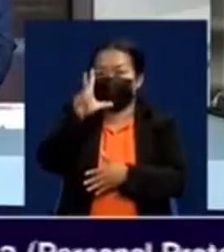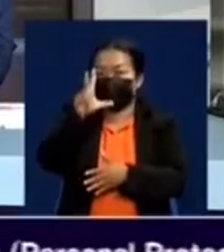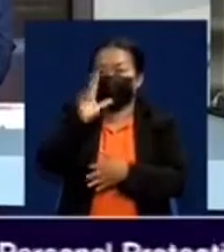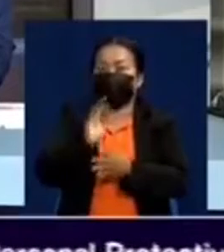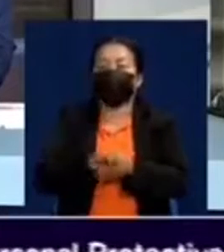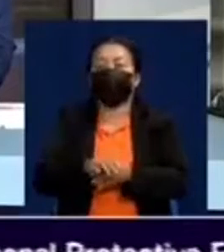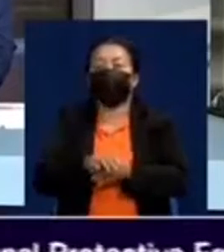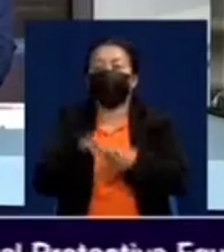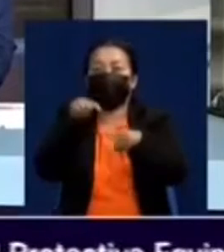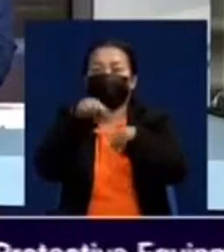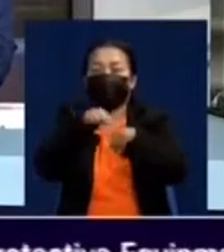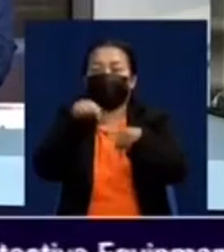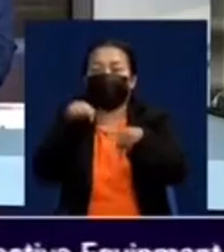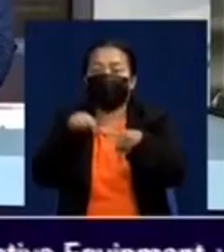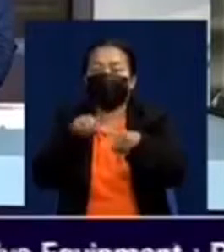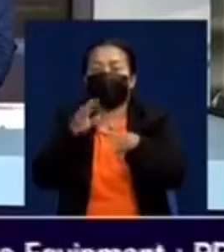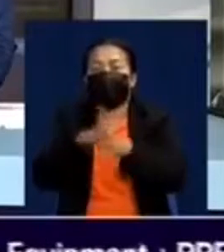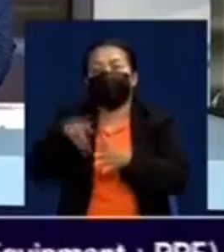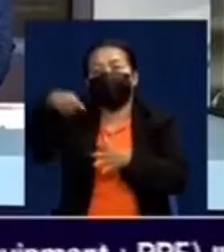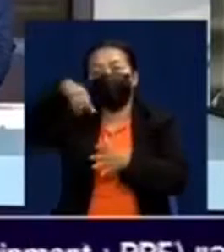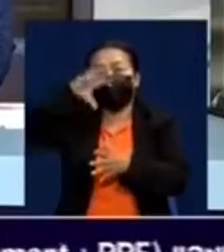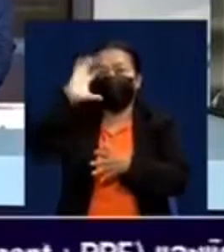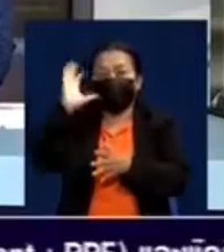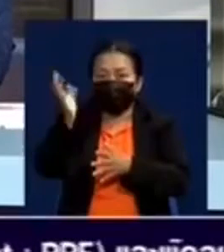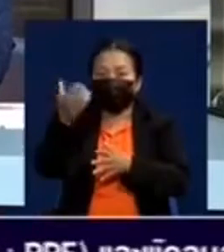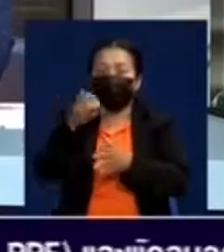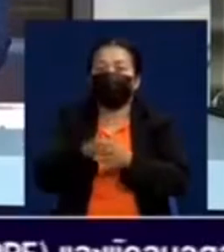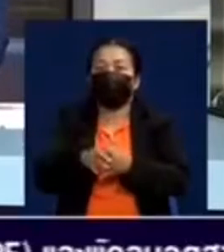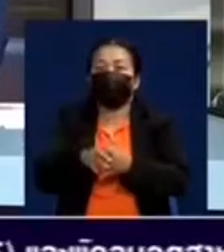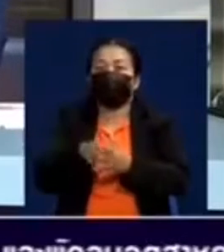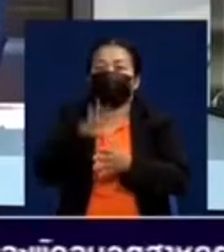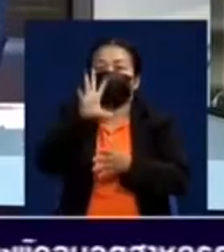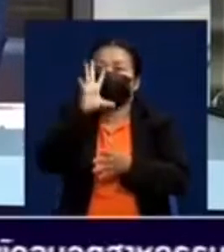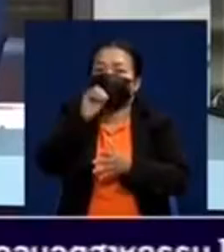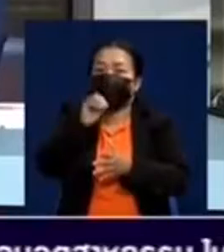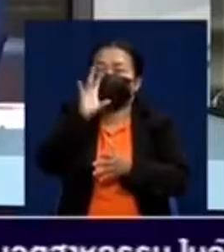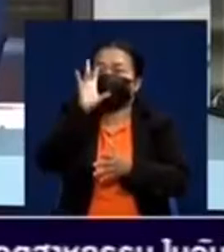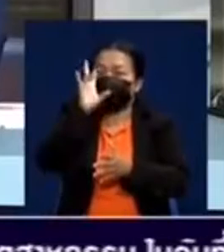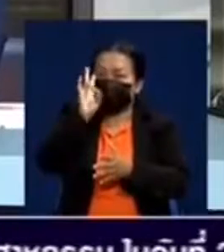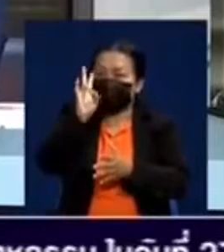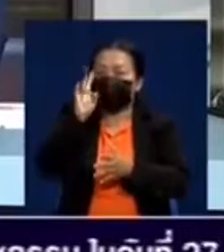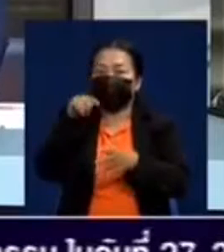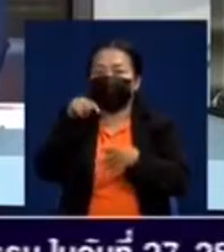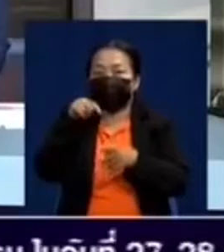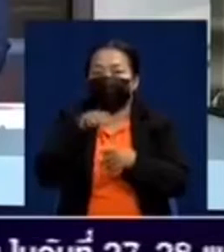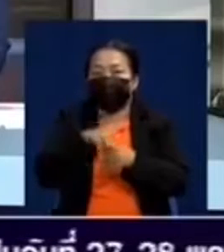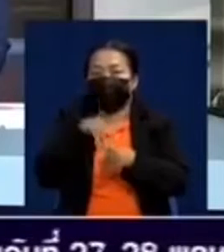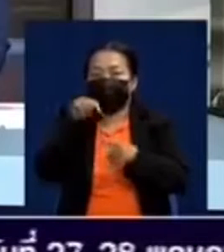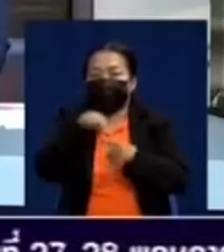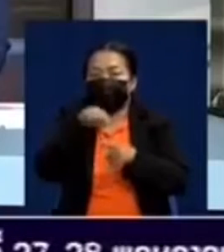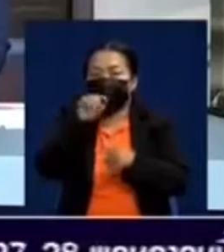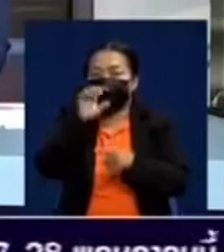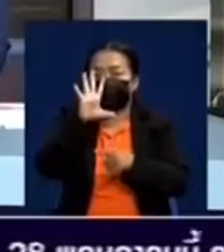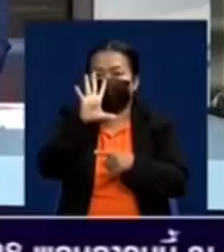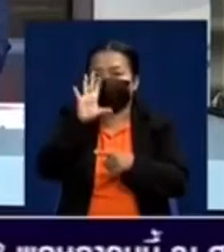64.29% นะครับพิษณุโลก 57.51% ครับอุตรดิตถ์9.08% นะครับสุโข